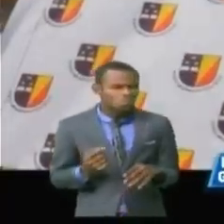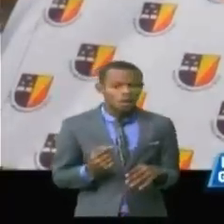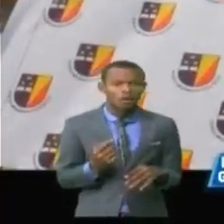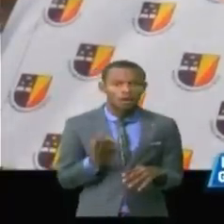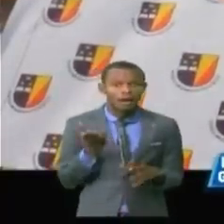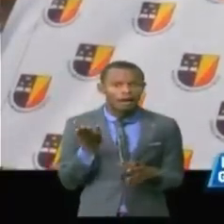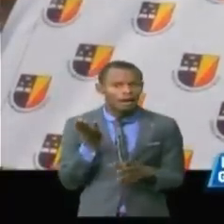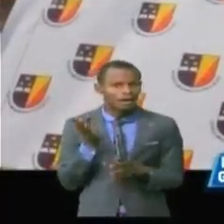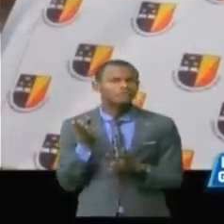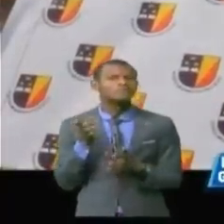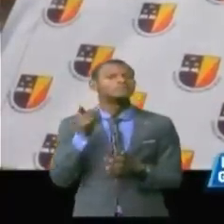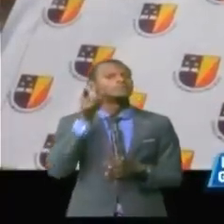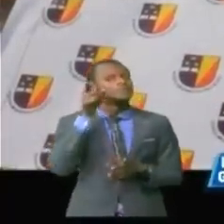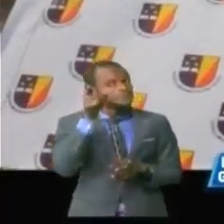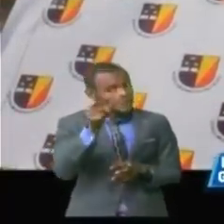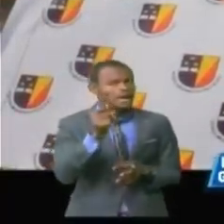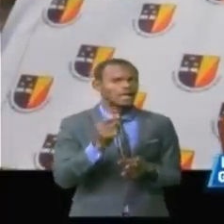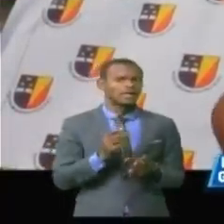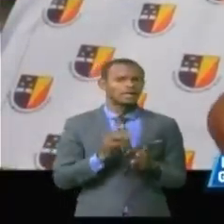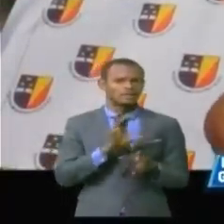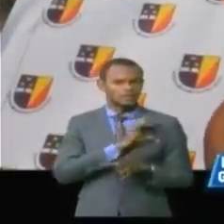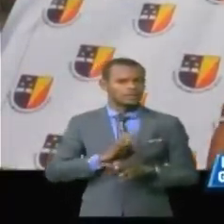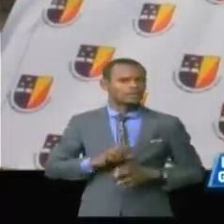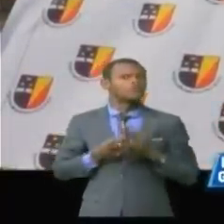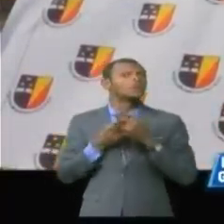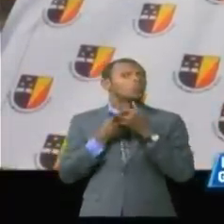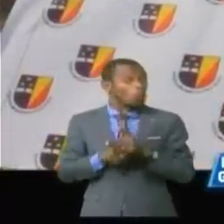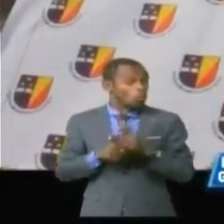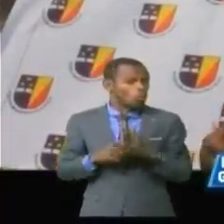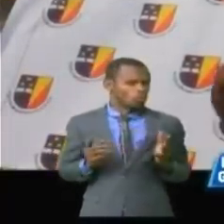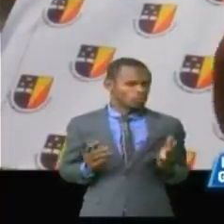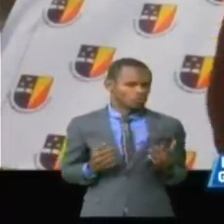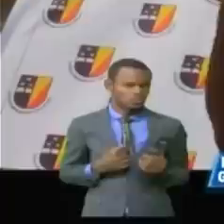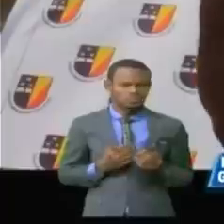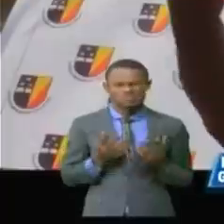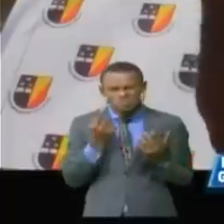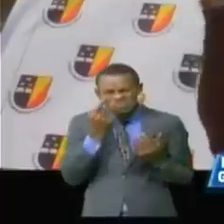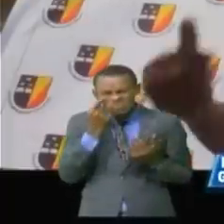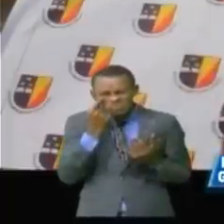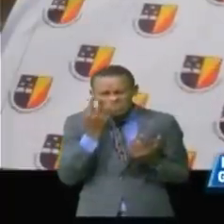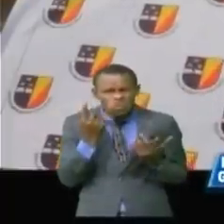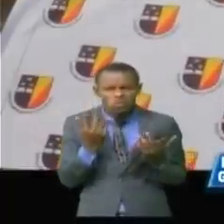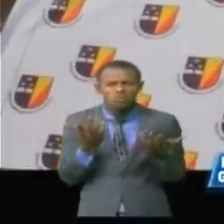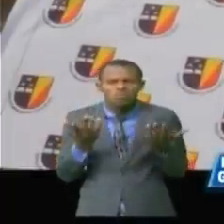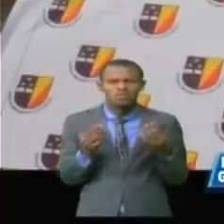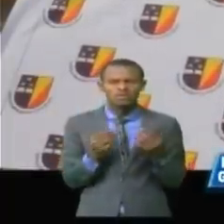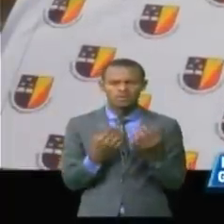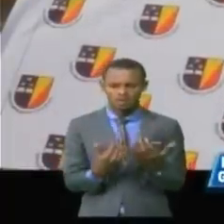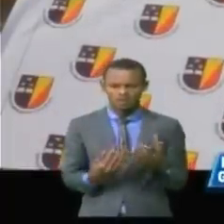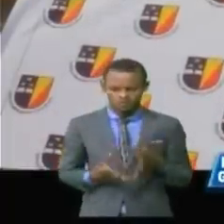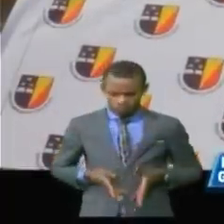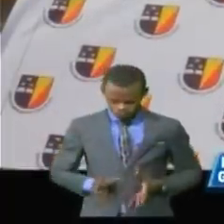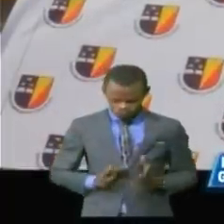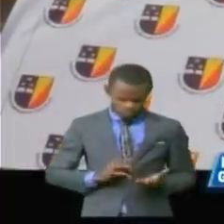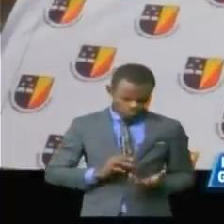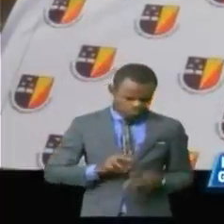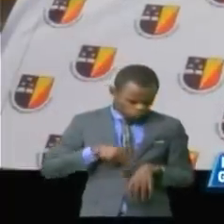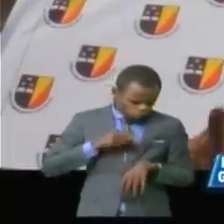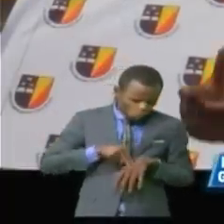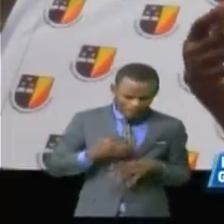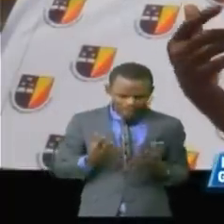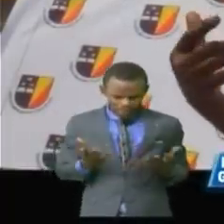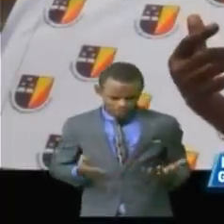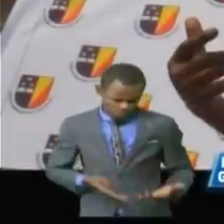inquiéter. Ou brusquement, un enfant qui est né normalement, qui avait les deux yeux qui regardaient dans la même direction, et puis un bon